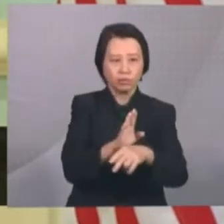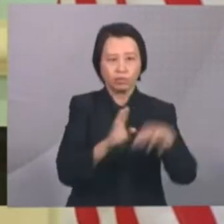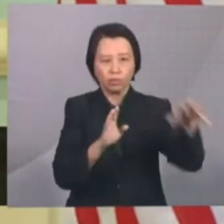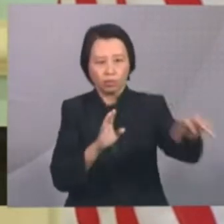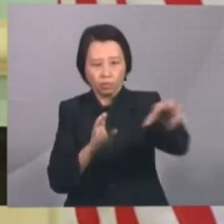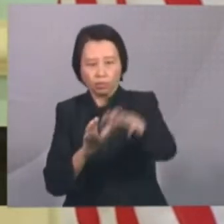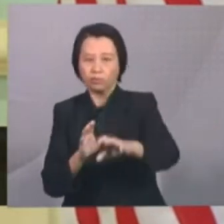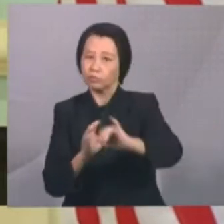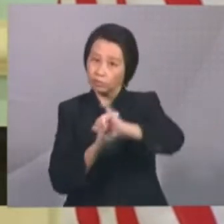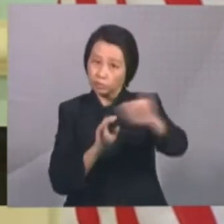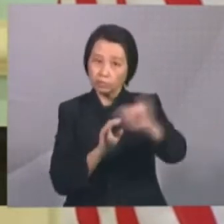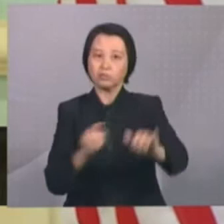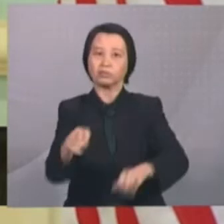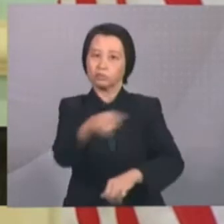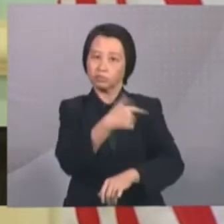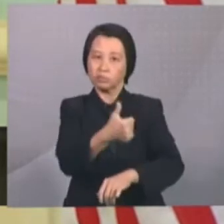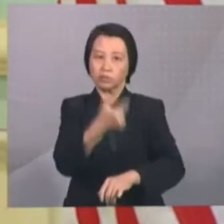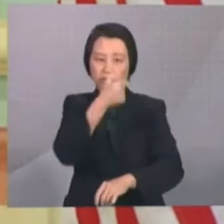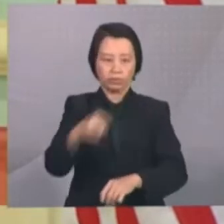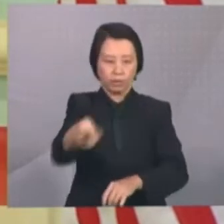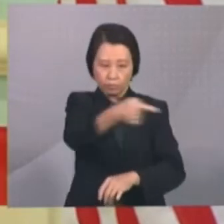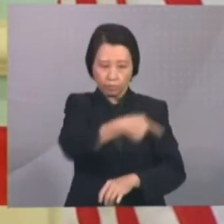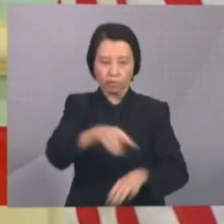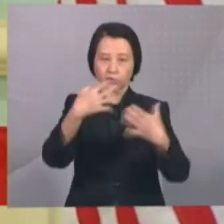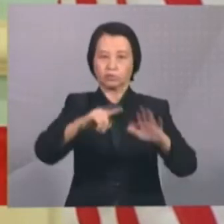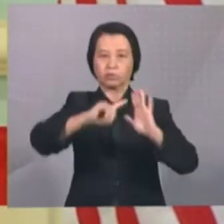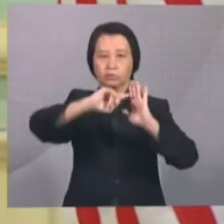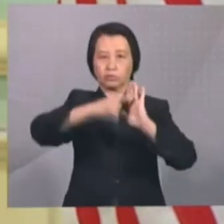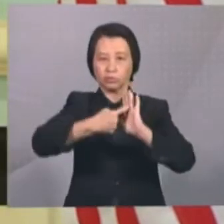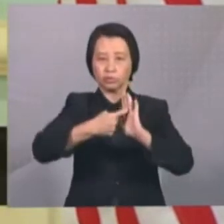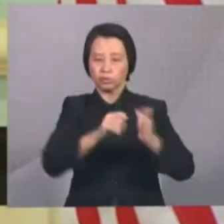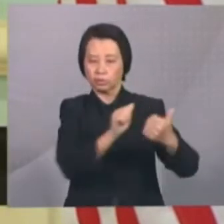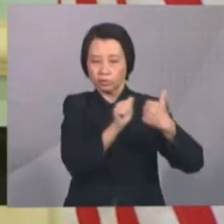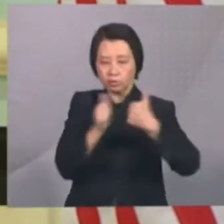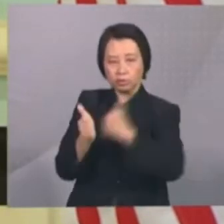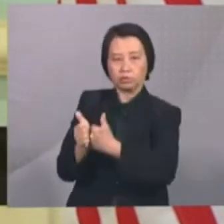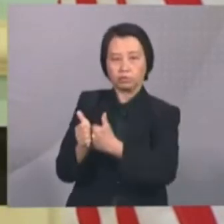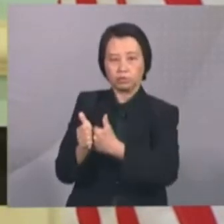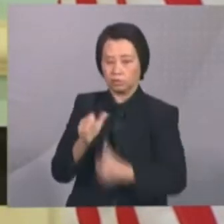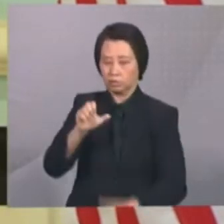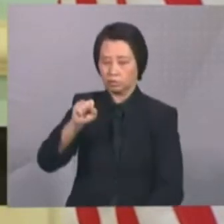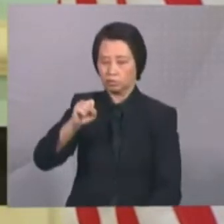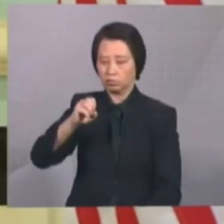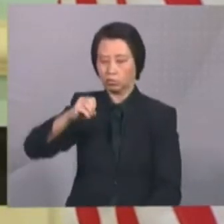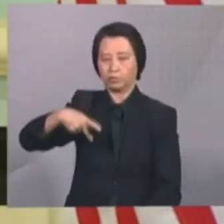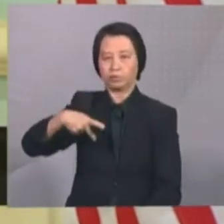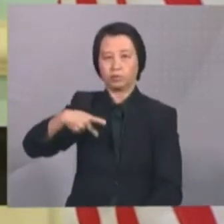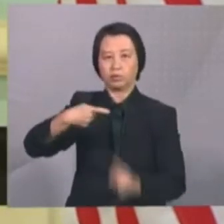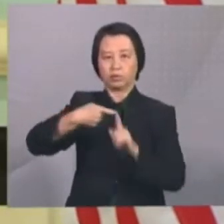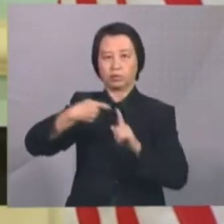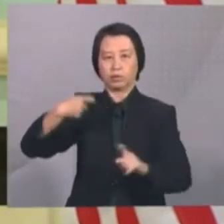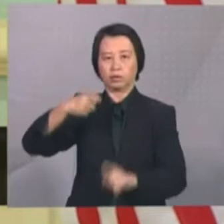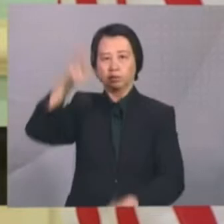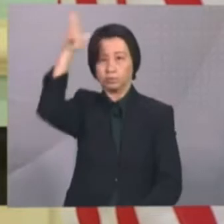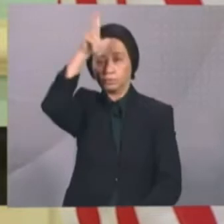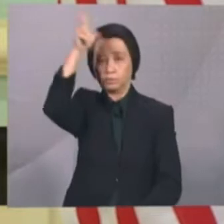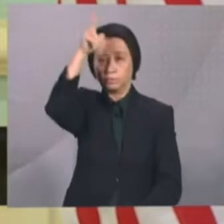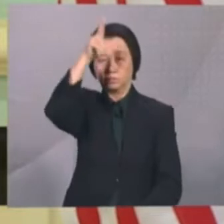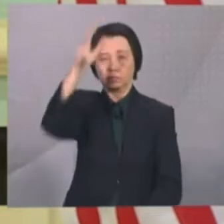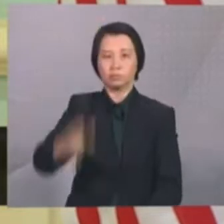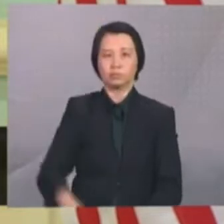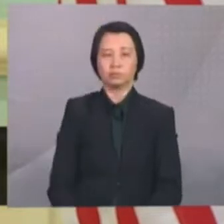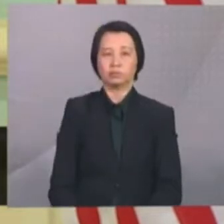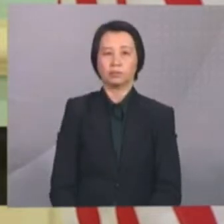dan lain kado brecket juga telah mule mematuhi shop yang dikeluarkan oleh kerajaan